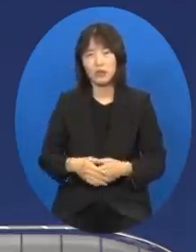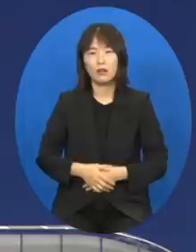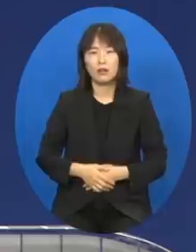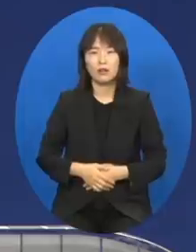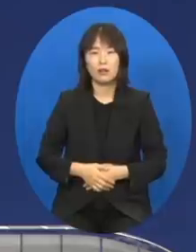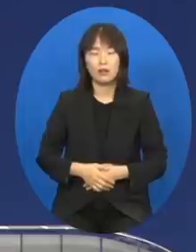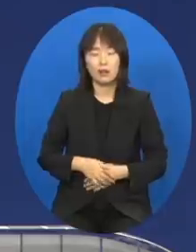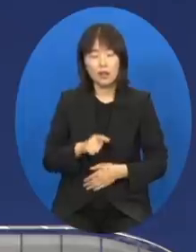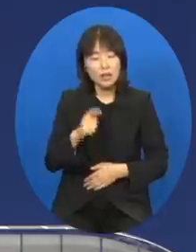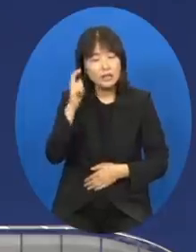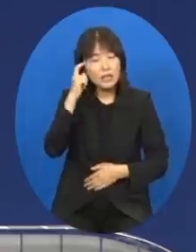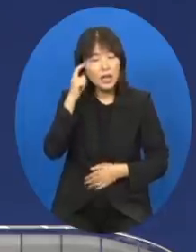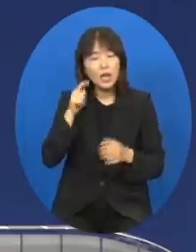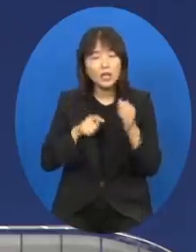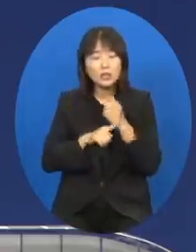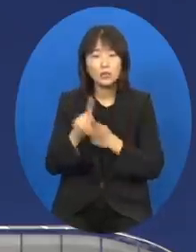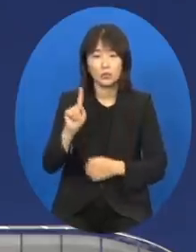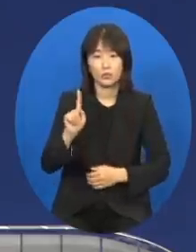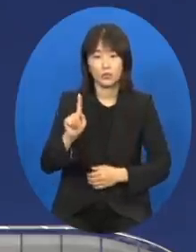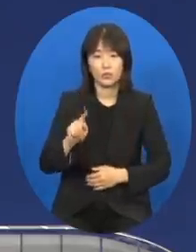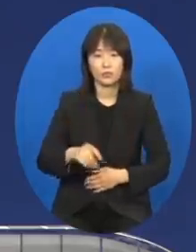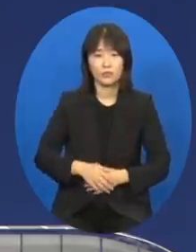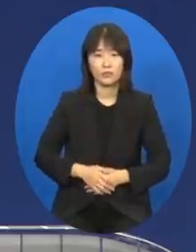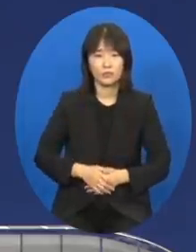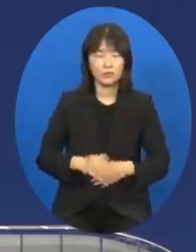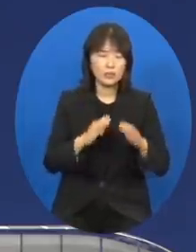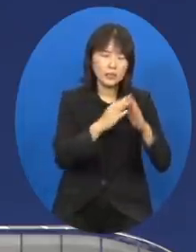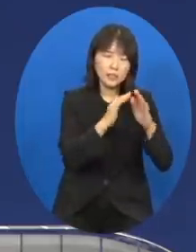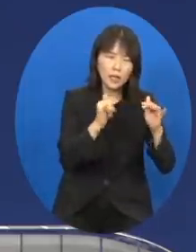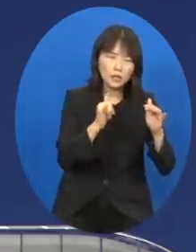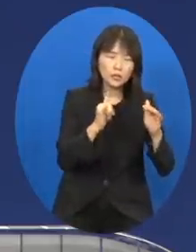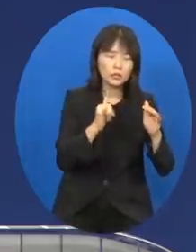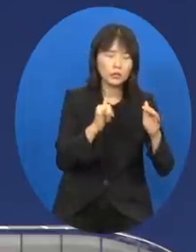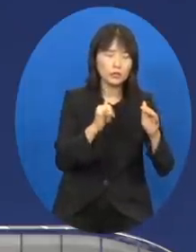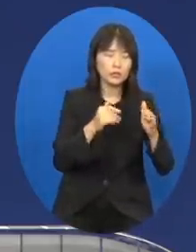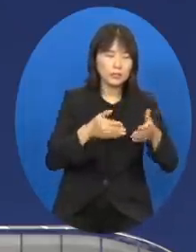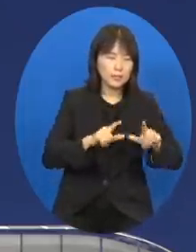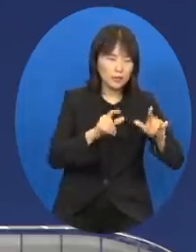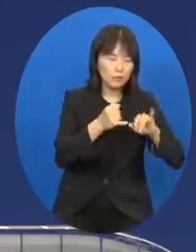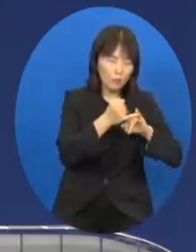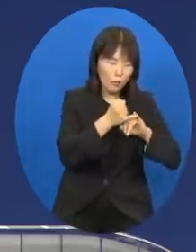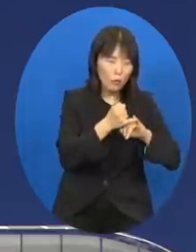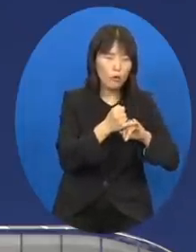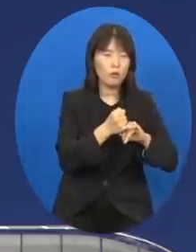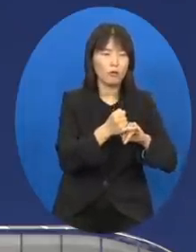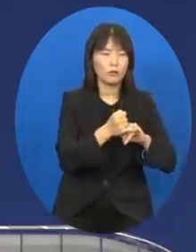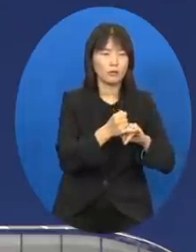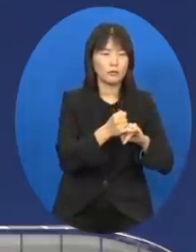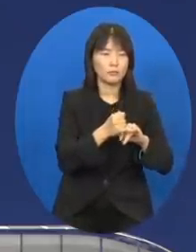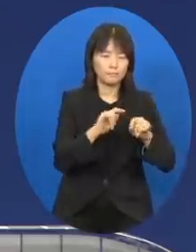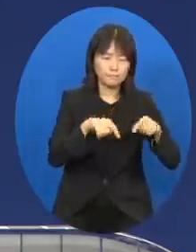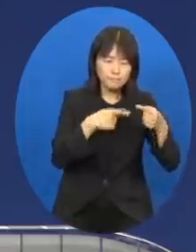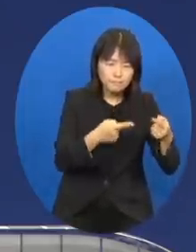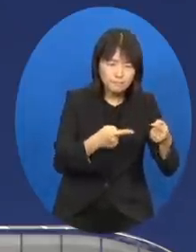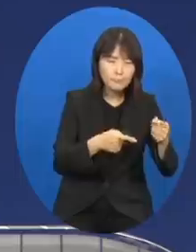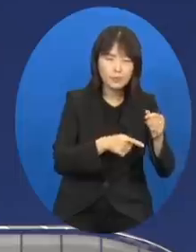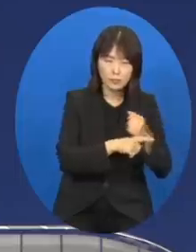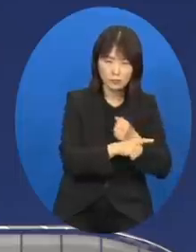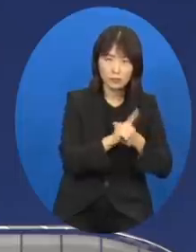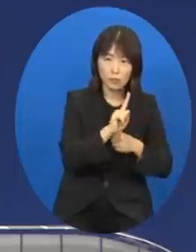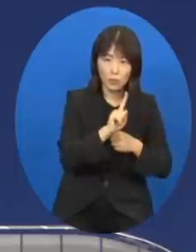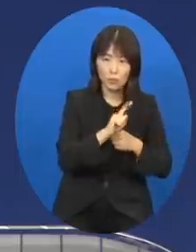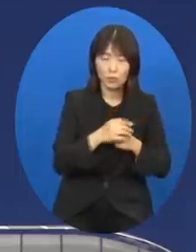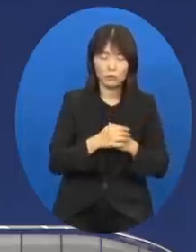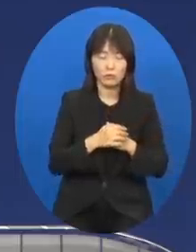이렇게 생각하는 이유가 뭐죠? 가족 생일은 반드시 챙겨야 된다고 생각하는 이유는 뭐고, 가족은